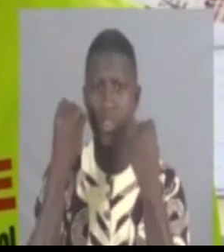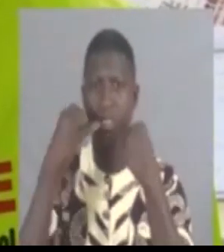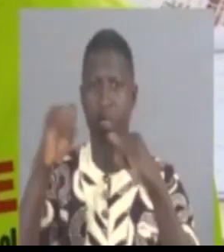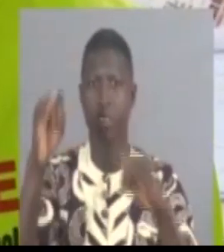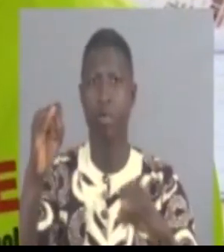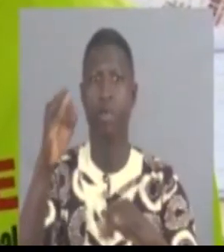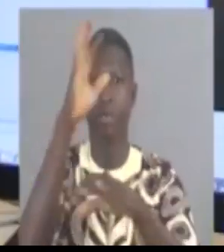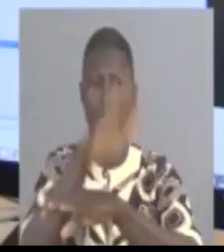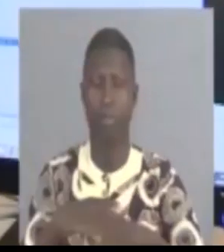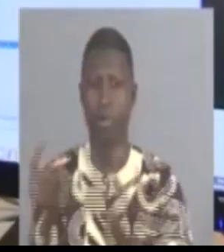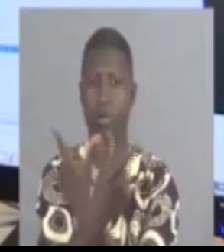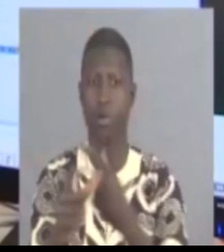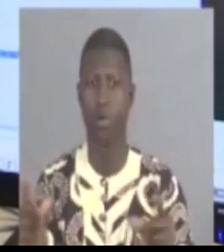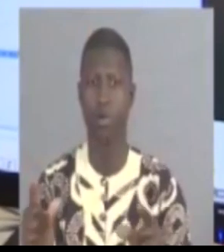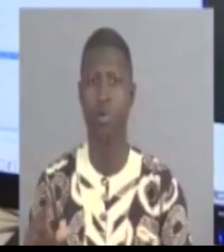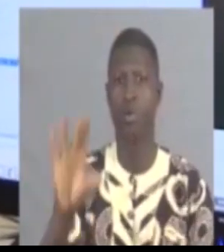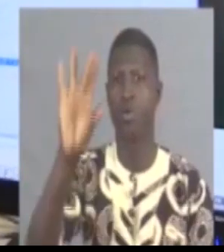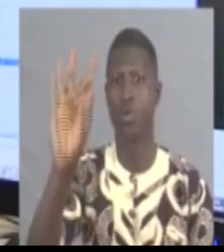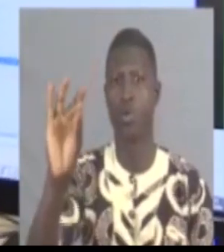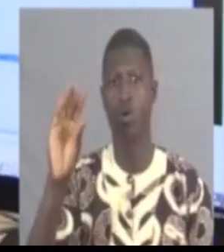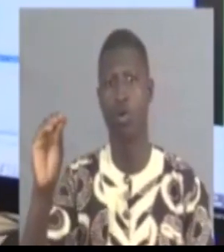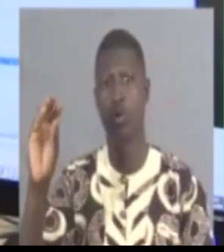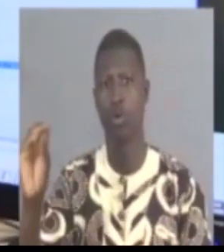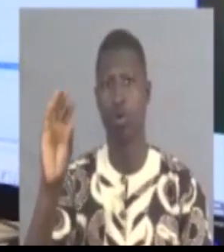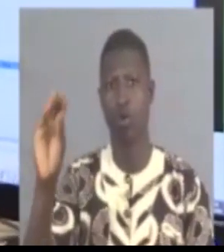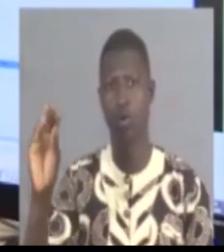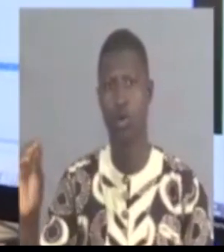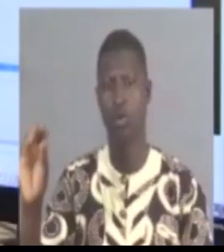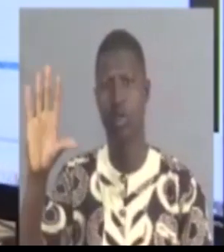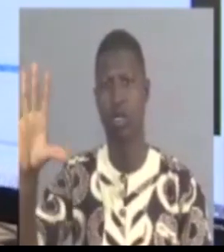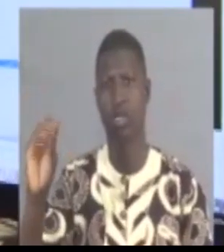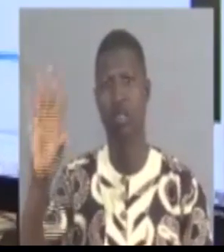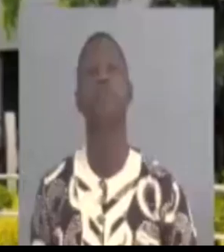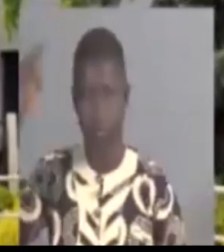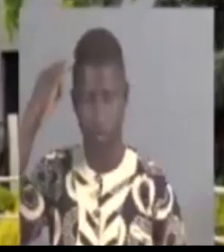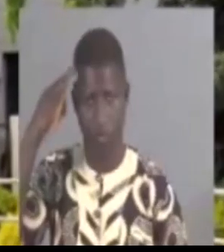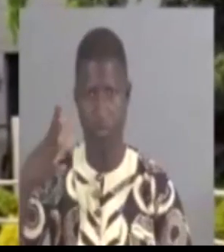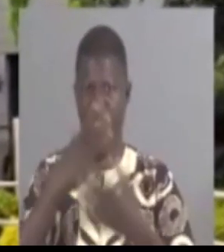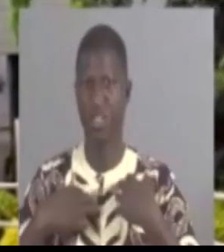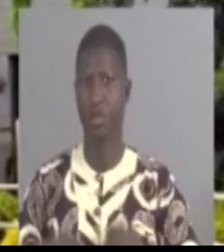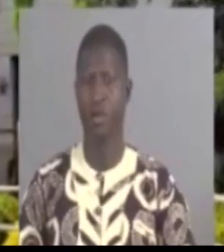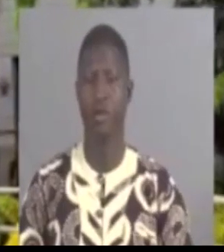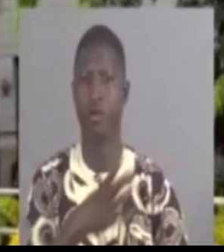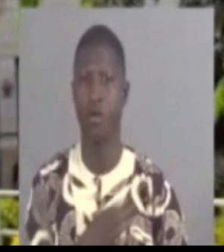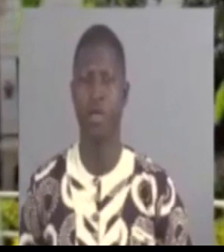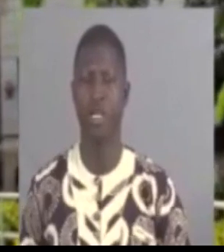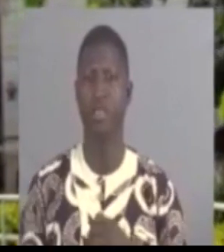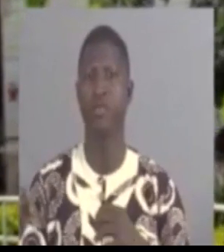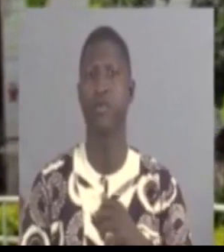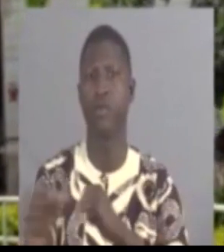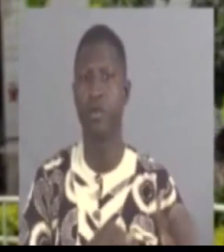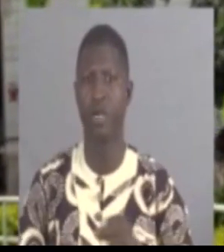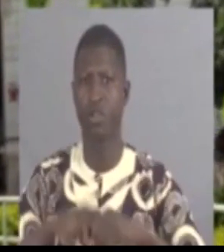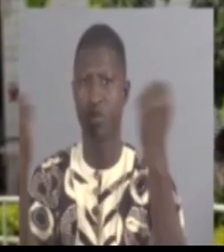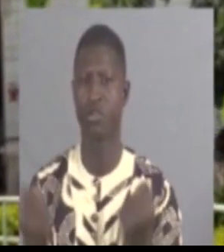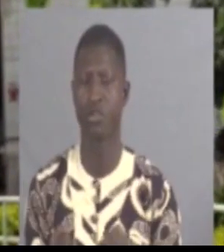leral wotel ci 800 00 50 50 do ci fay dara xibar bi